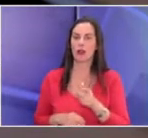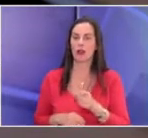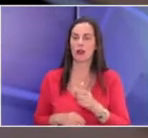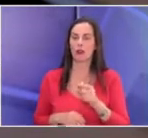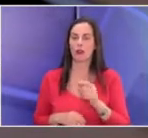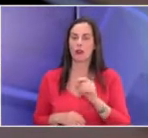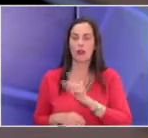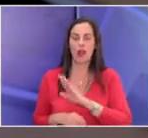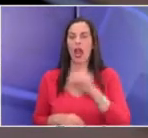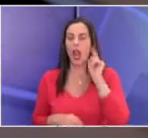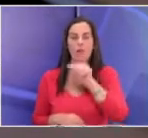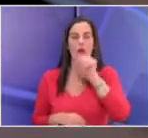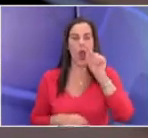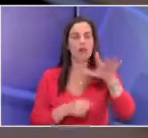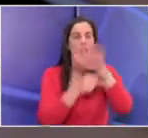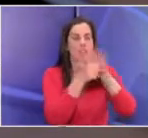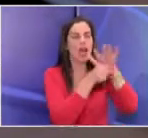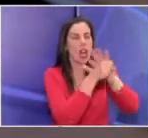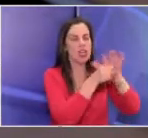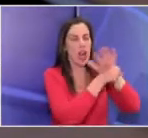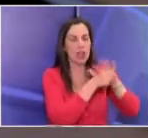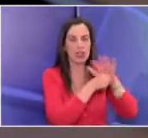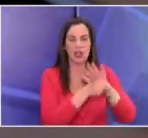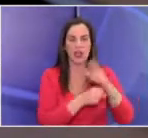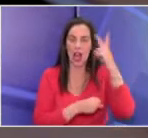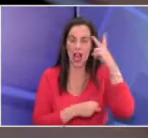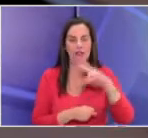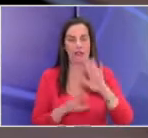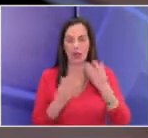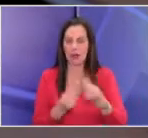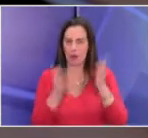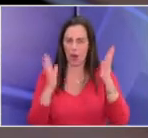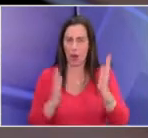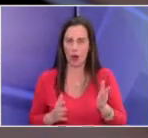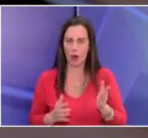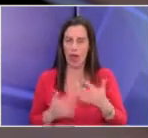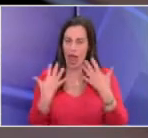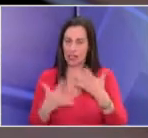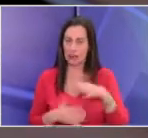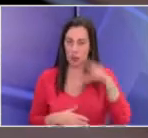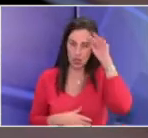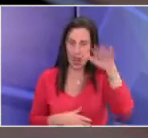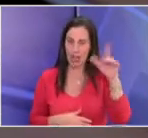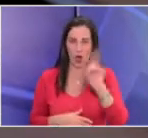קשיים, קשיי עלייה ארוכים. בעיקר קליטה. בעיקר קליטה.